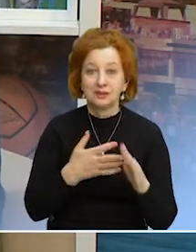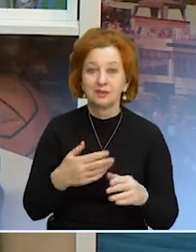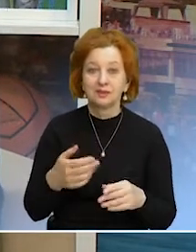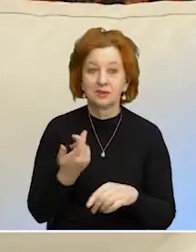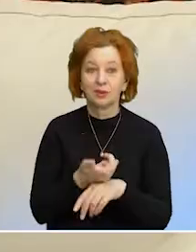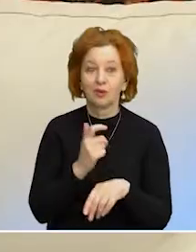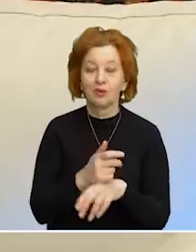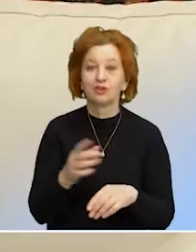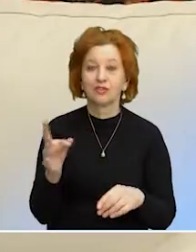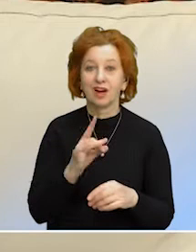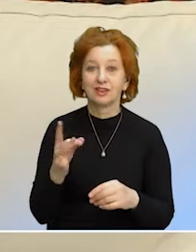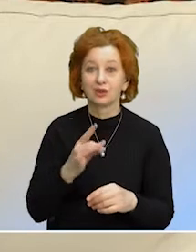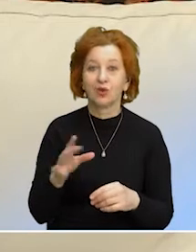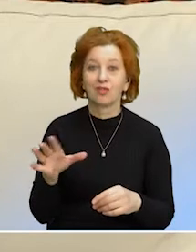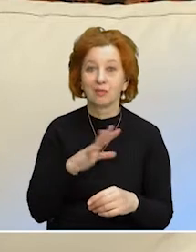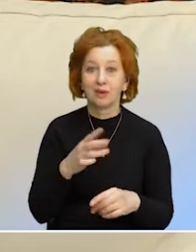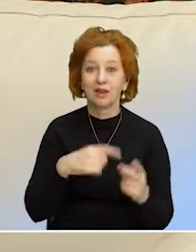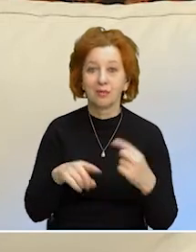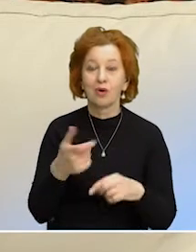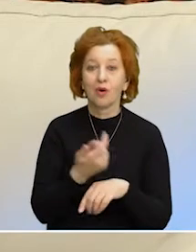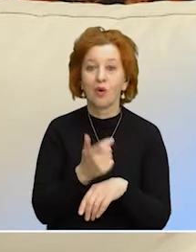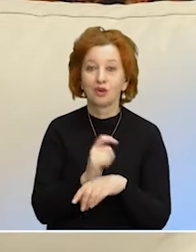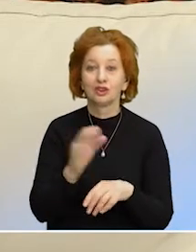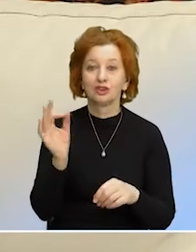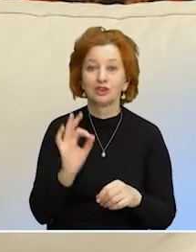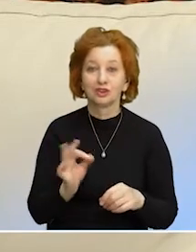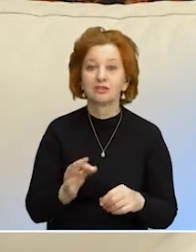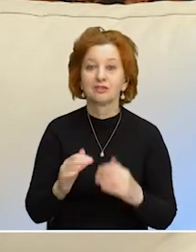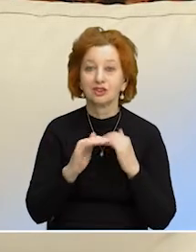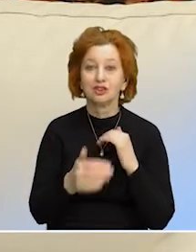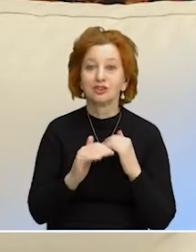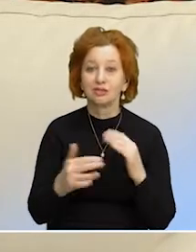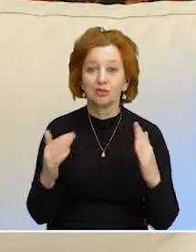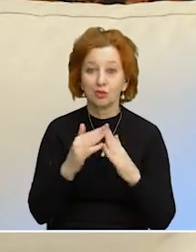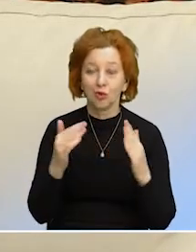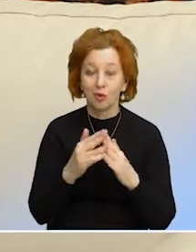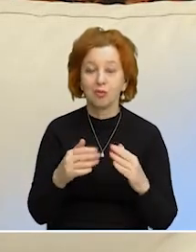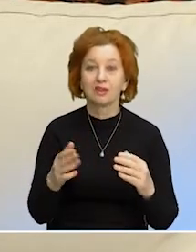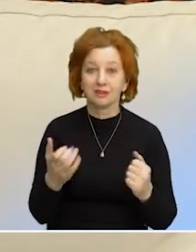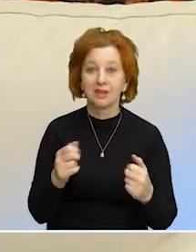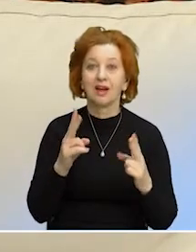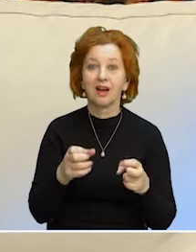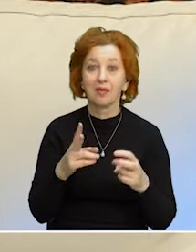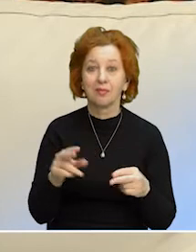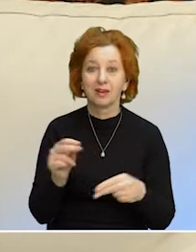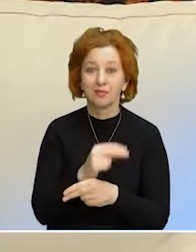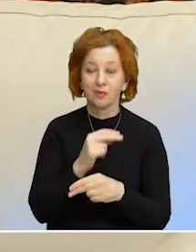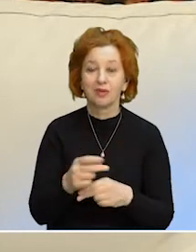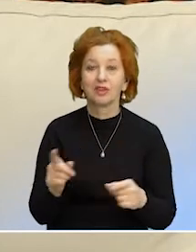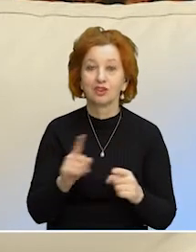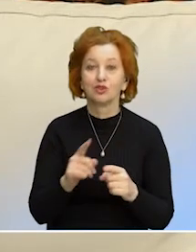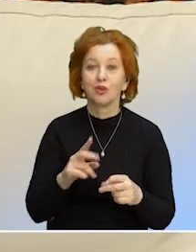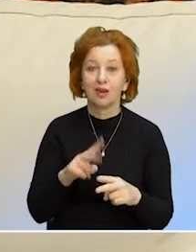У нас очень хорошо, особенностью Ростова города является то, что очень много частного сектора. Конечно, есть люди, которые не понимают и не знают, что такое капитальный ремонт.